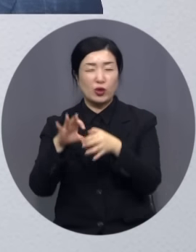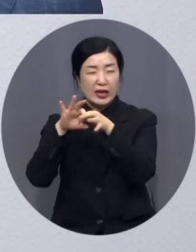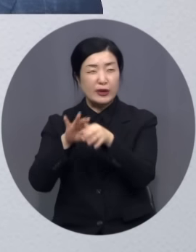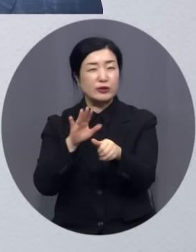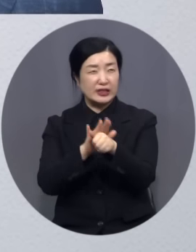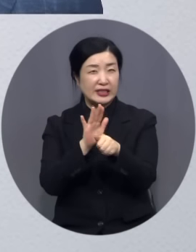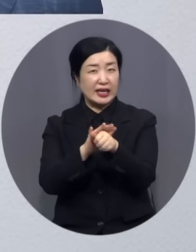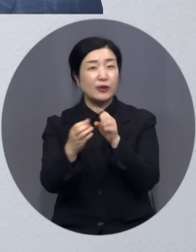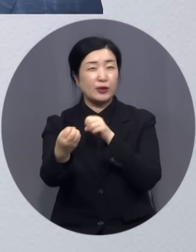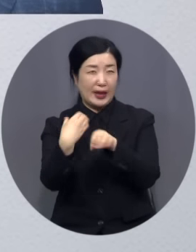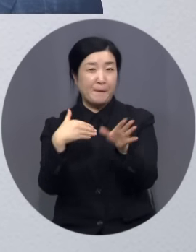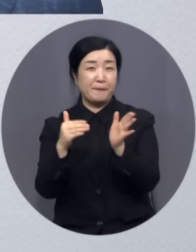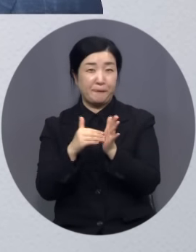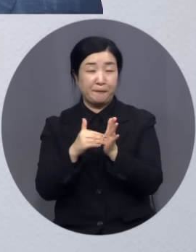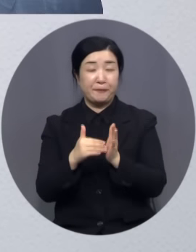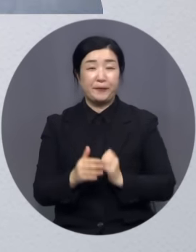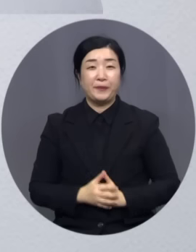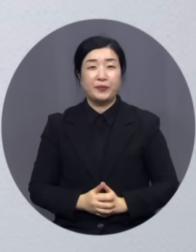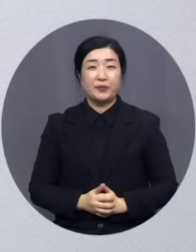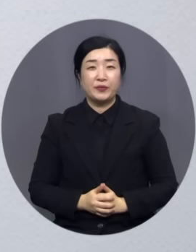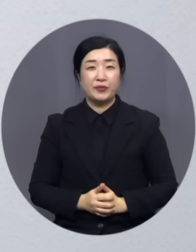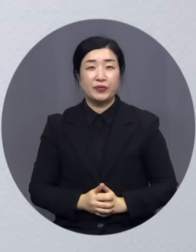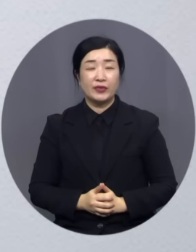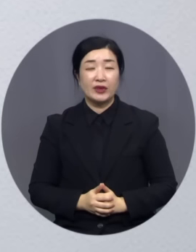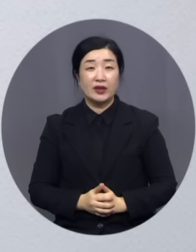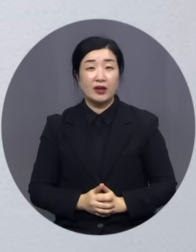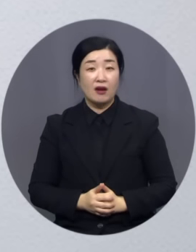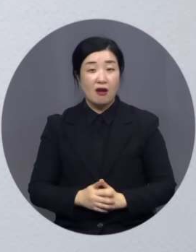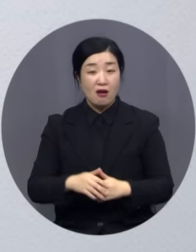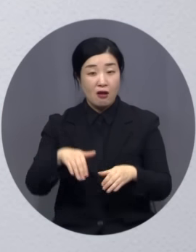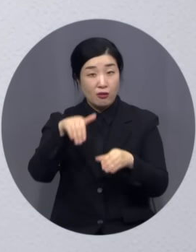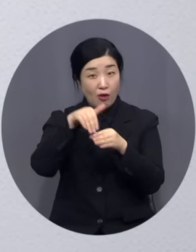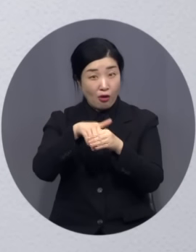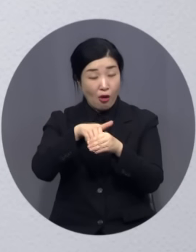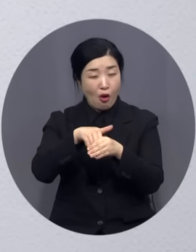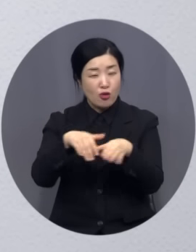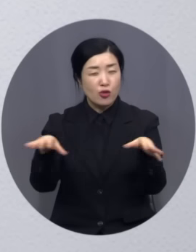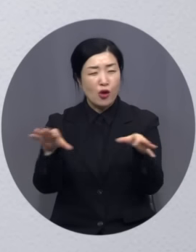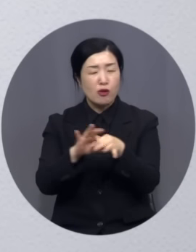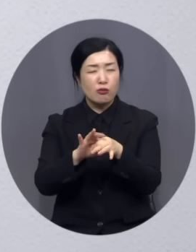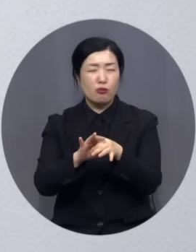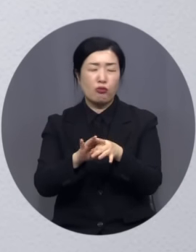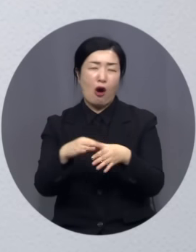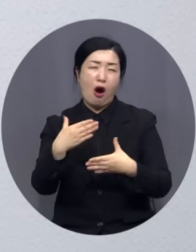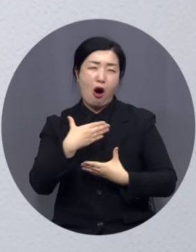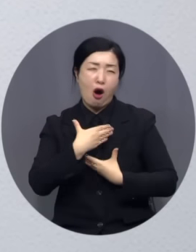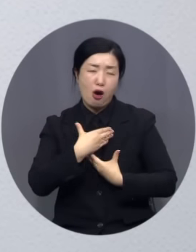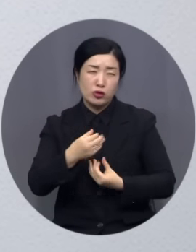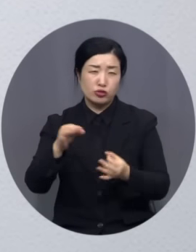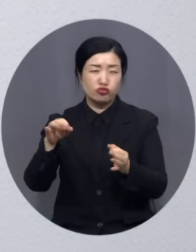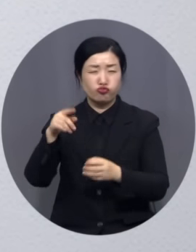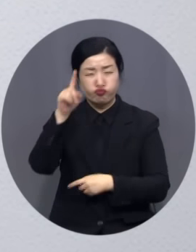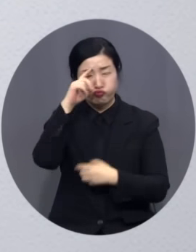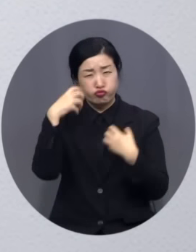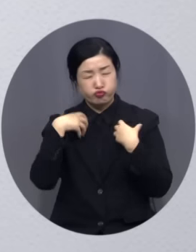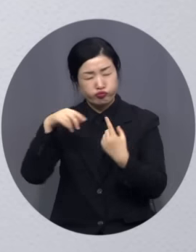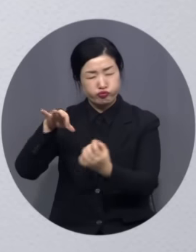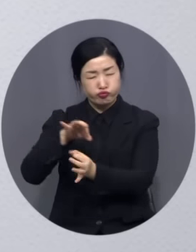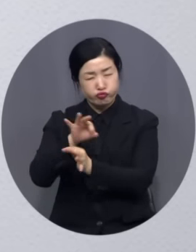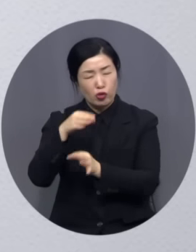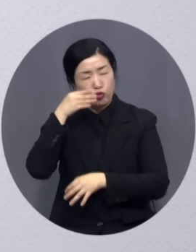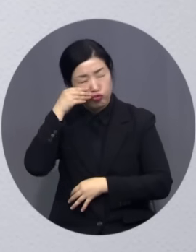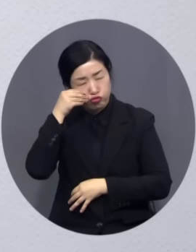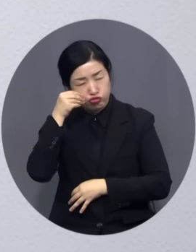지지하겠다고 응답했습니다 총선에 대한 인식은 안정적인 국정운영을 위해 여당 후보가